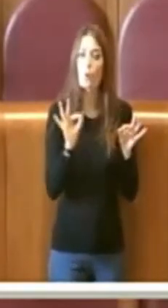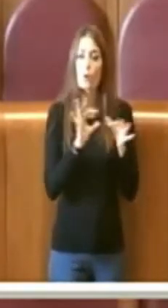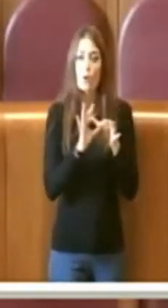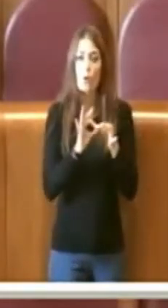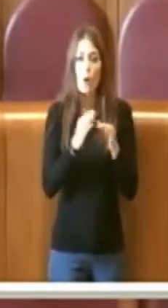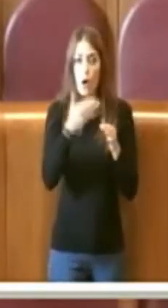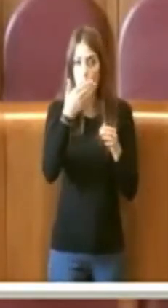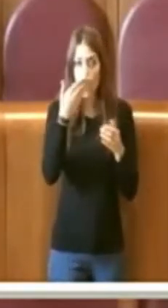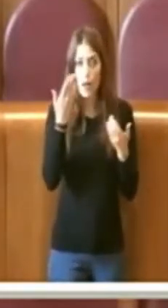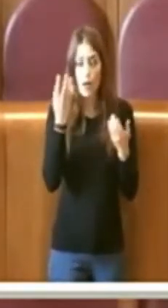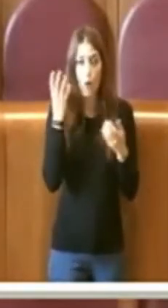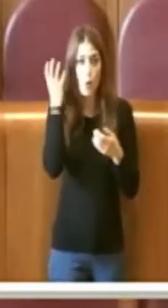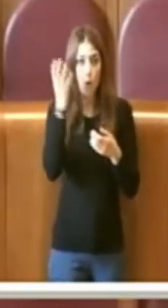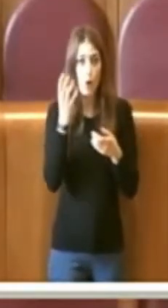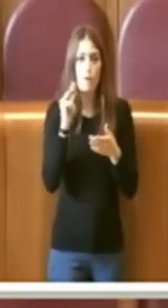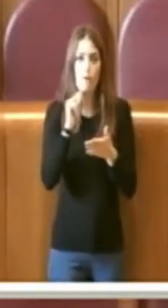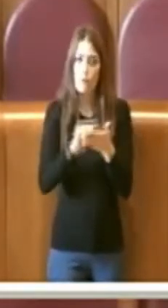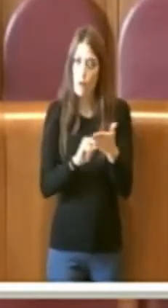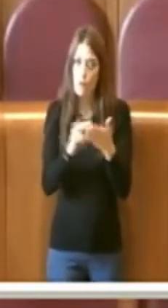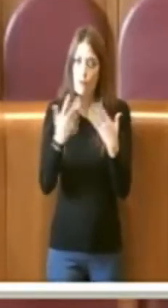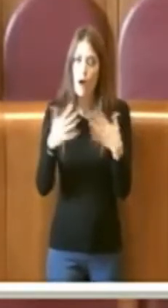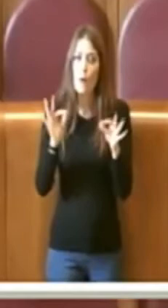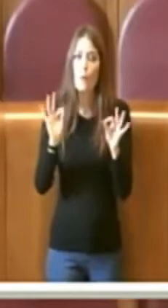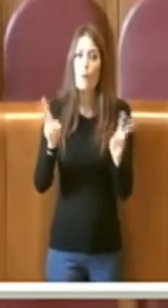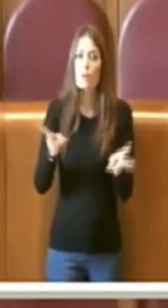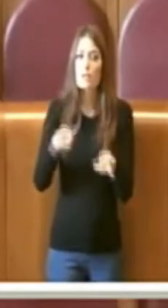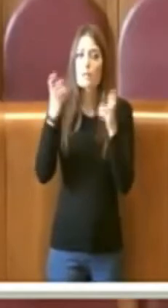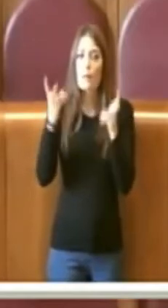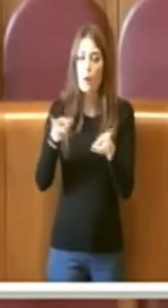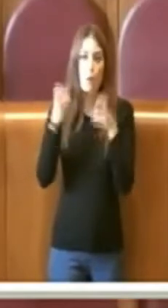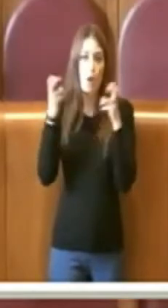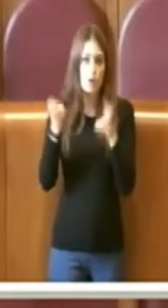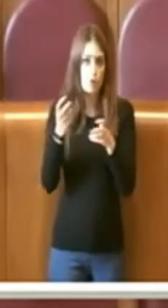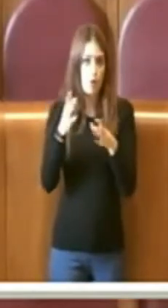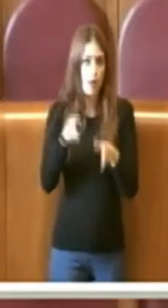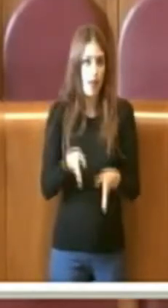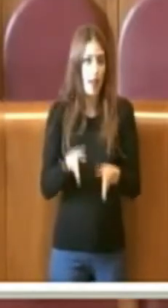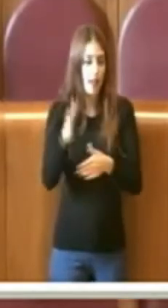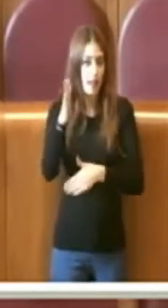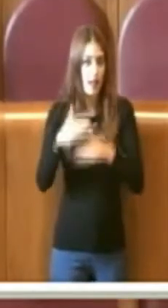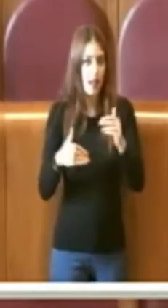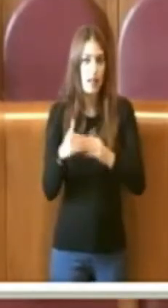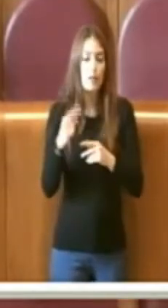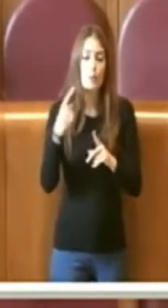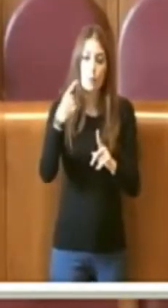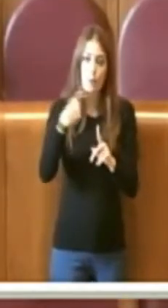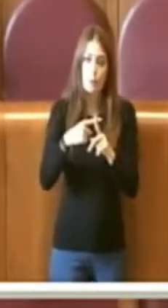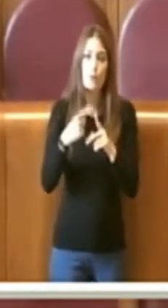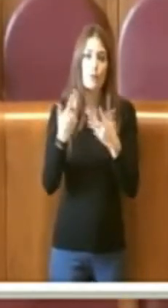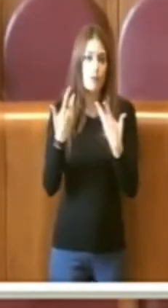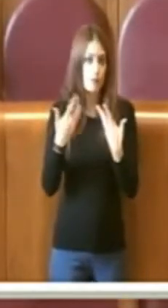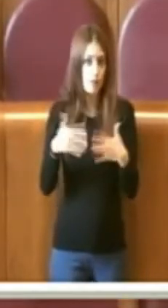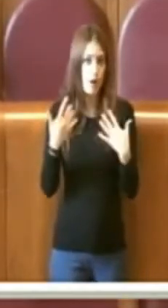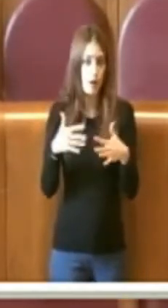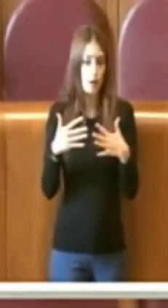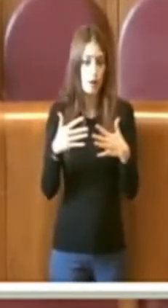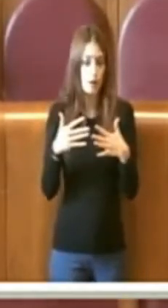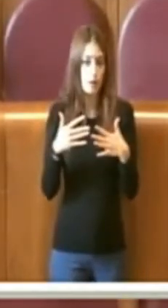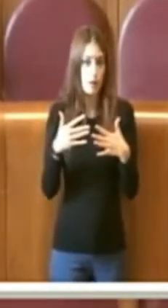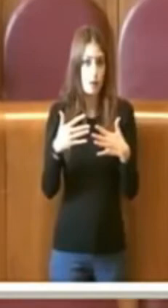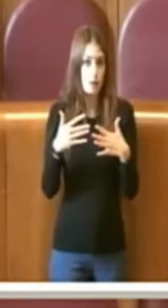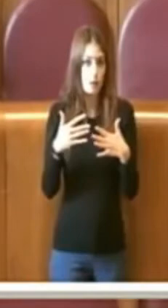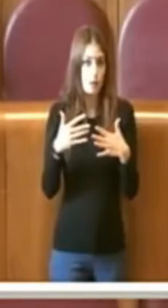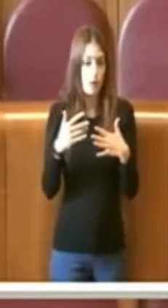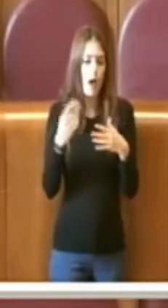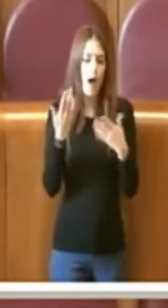hanno votato questa speculazione edilizia allora e hanno avuto anche. E adesso fa